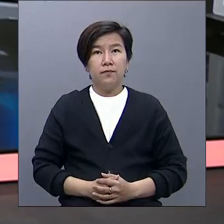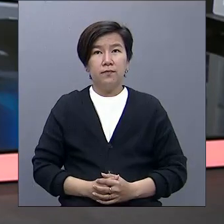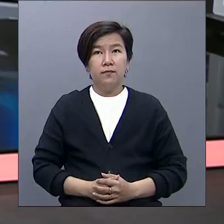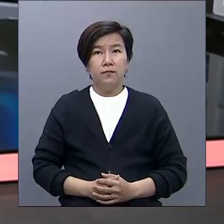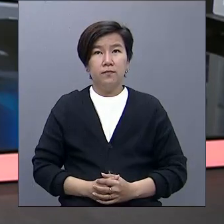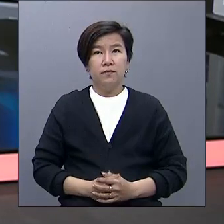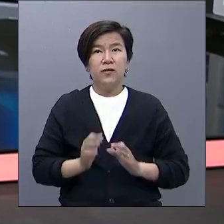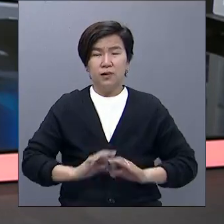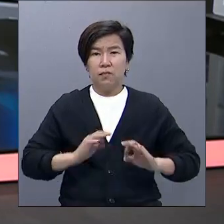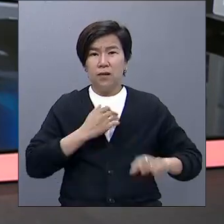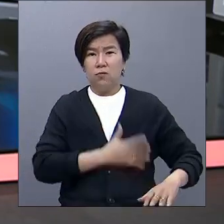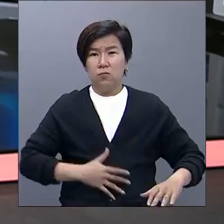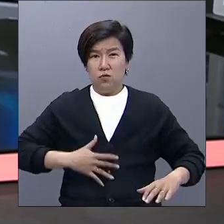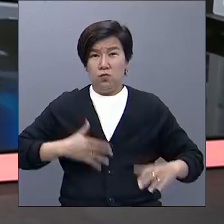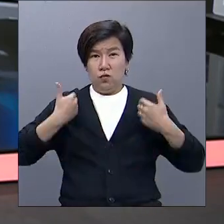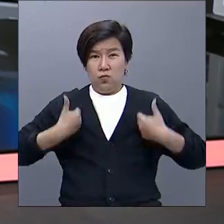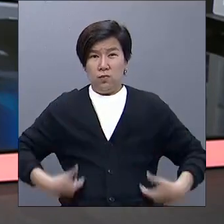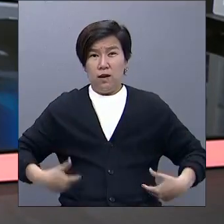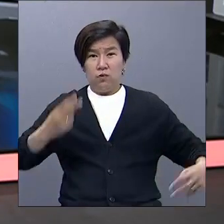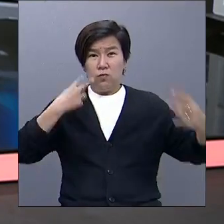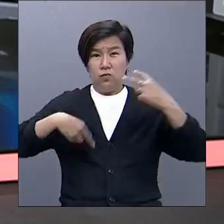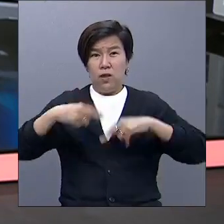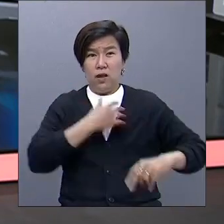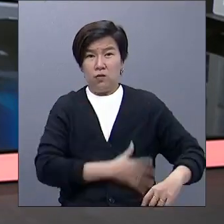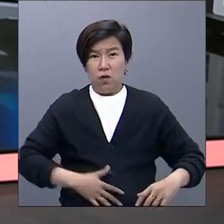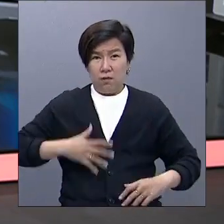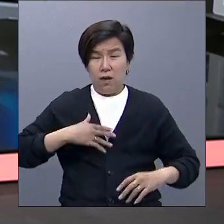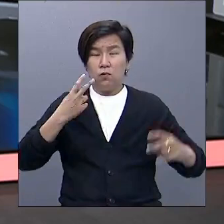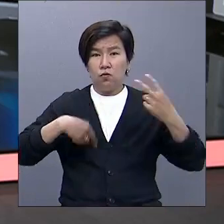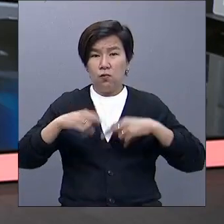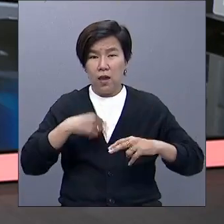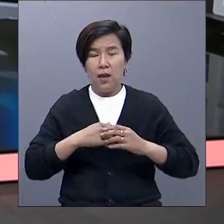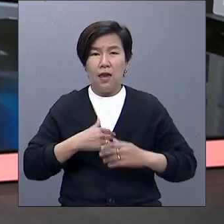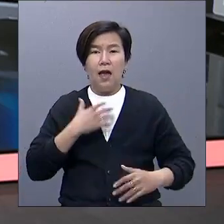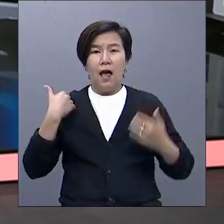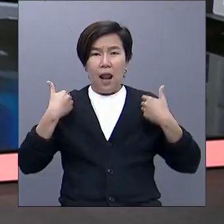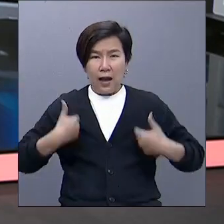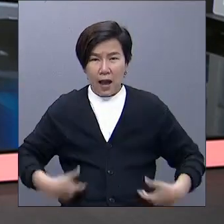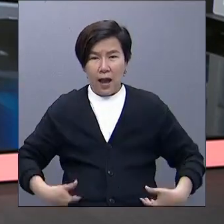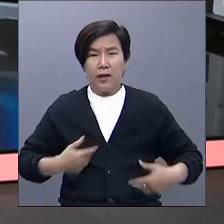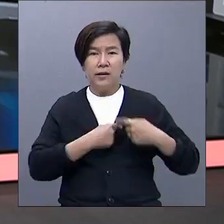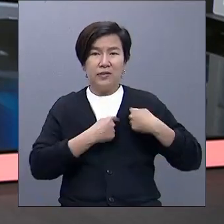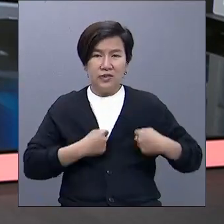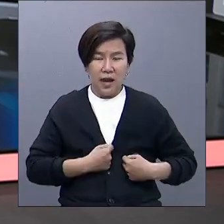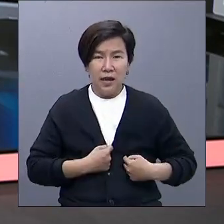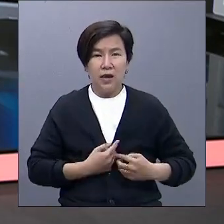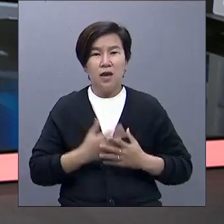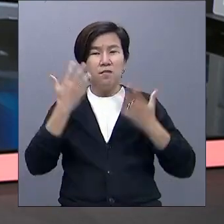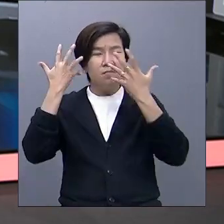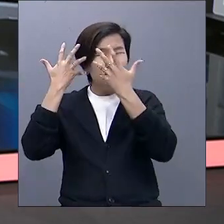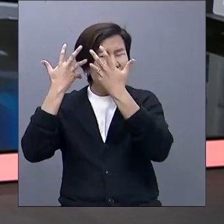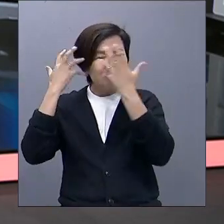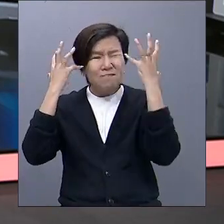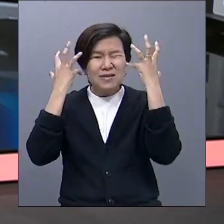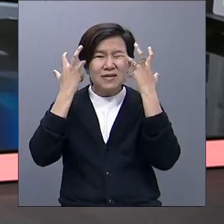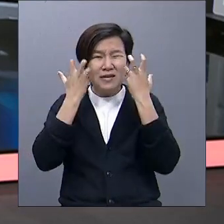ดันั้น ต้ดูแลสุ communitiesภาพกัดีๆทั้งสุขภาพกายสุขภาพใจกินอาหารดีๆออกกำลังกาย ไม่เครียดอะไรก็ว่าก